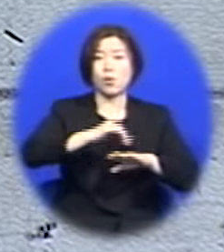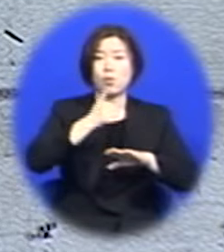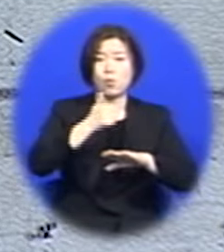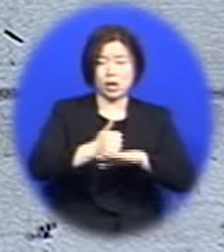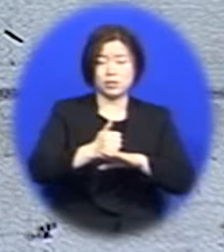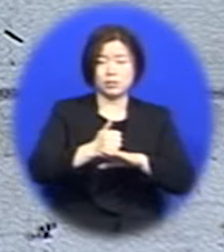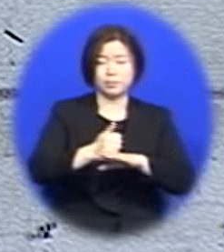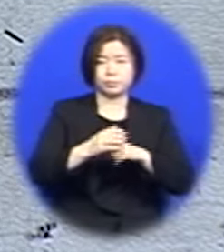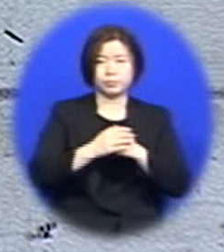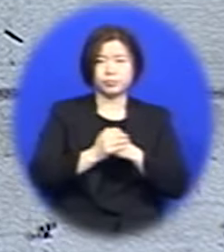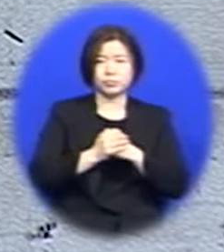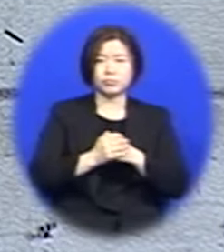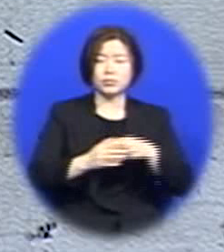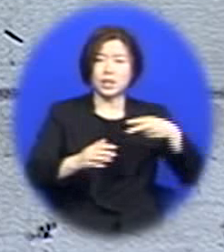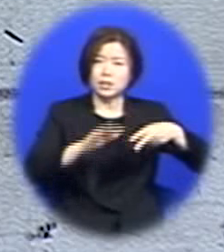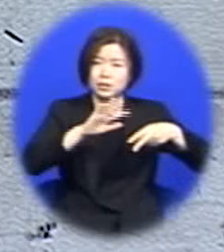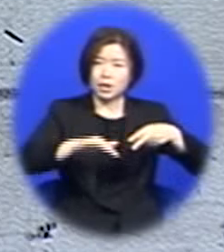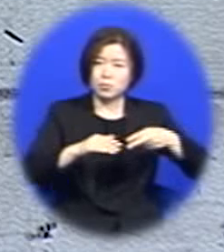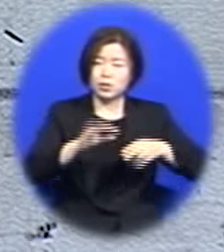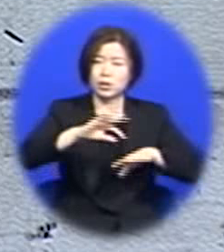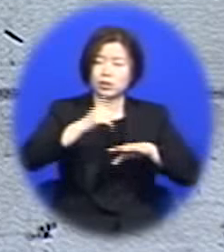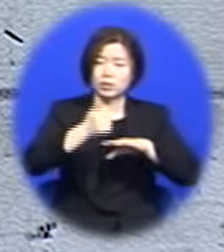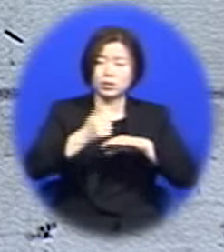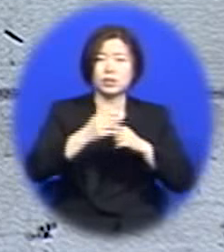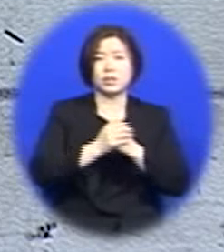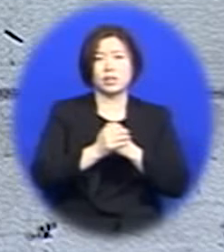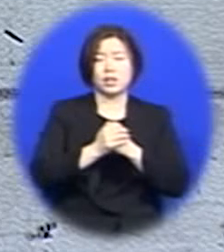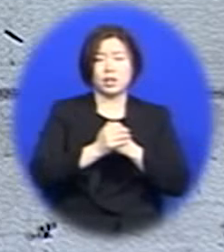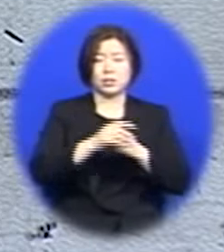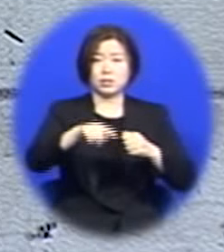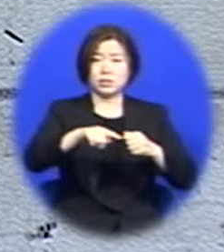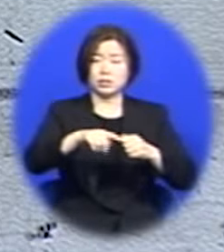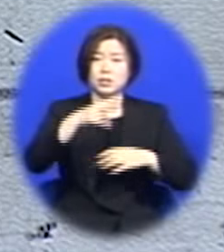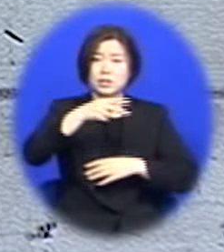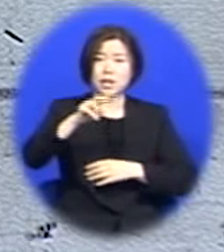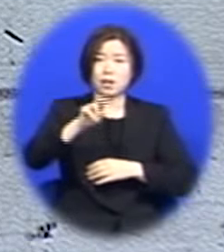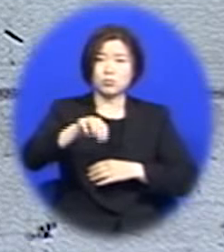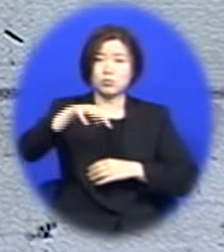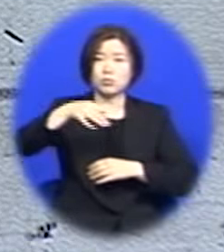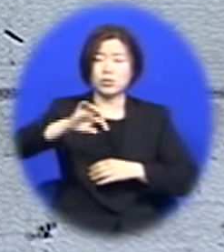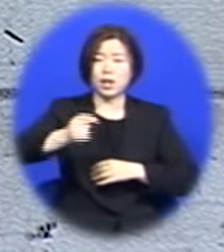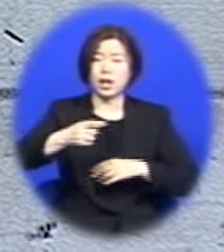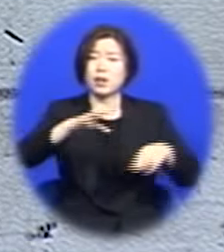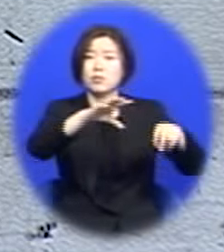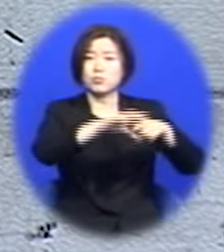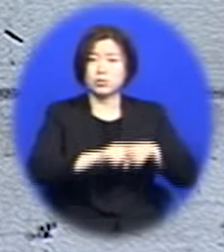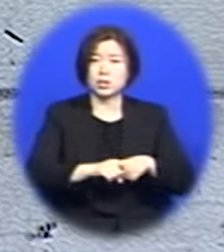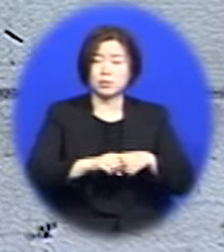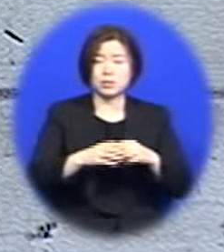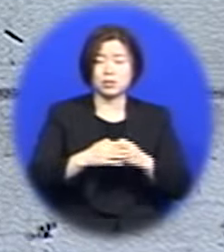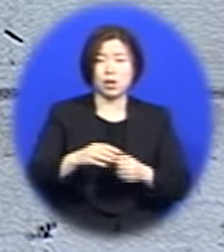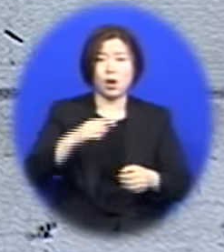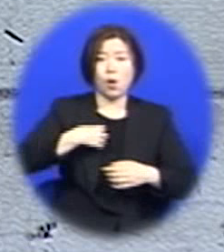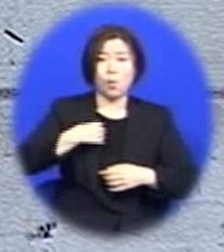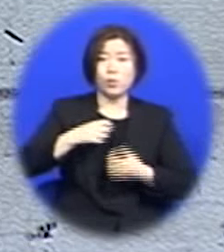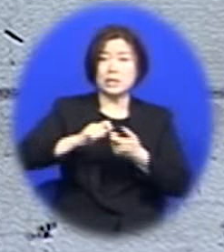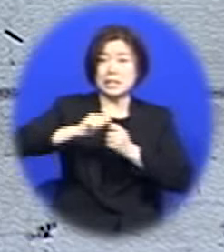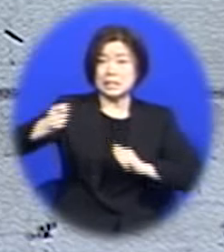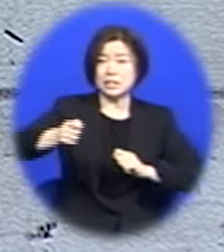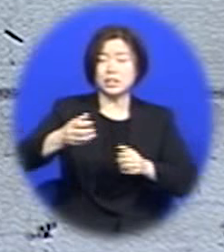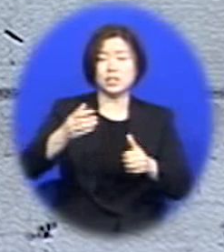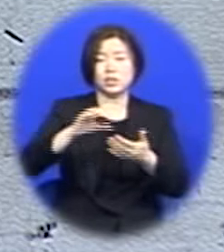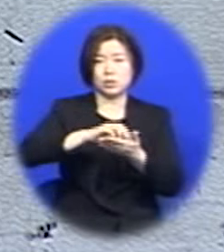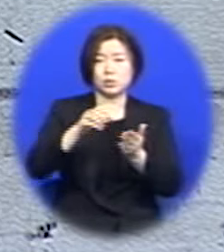사무엘이 그러고는 떠나가려고 하니까 사무엘을 붙잡았습니다. 옷이 찢어질 정도예요.